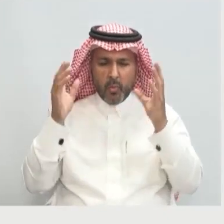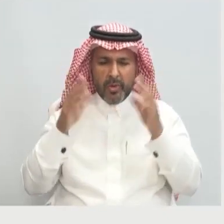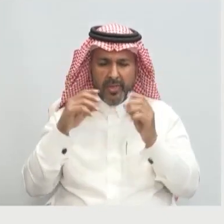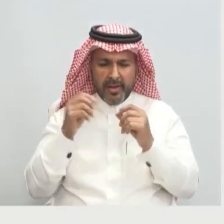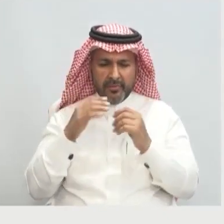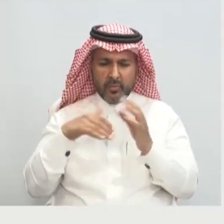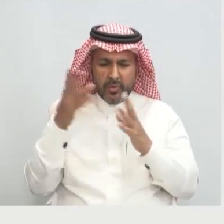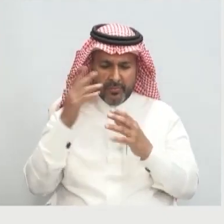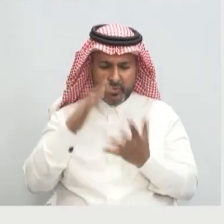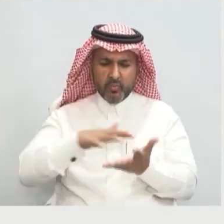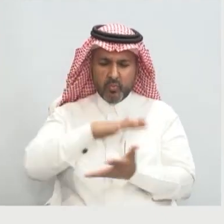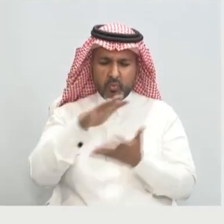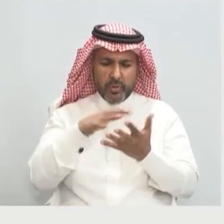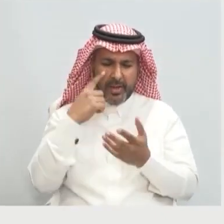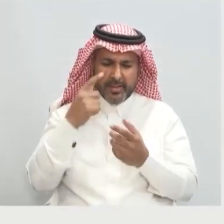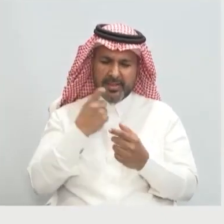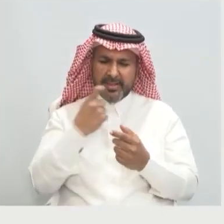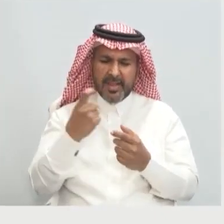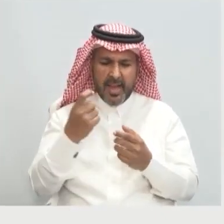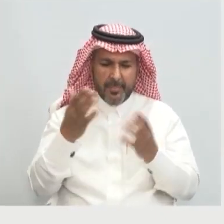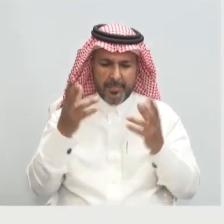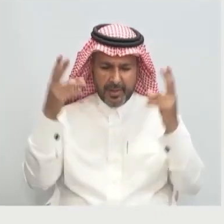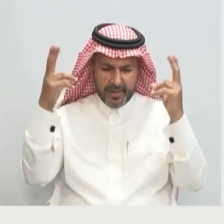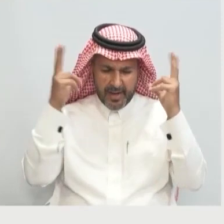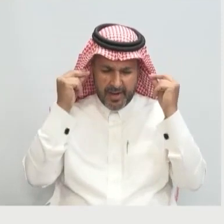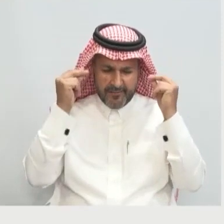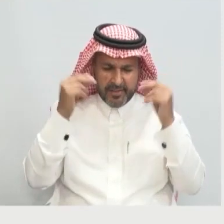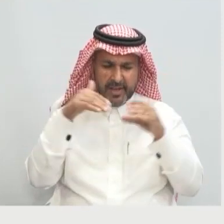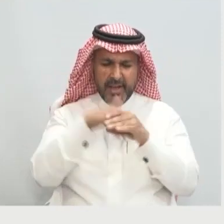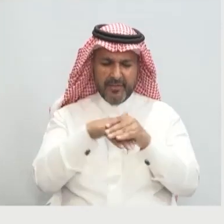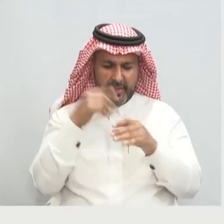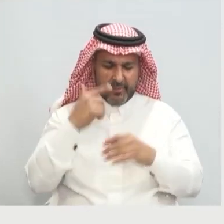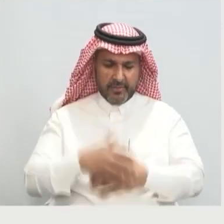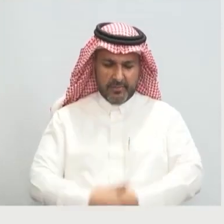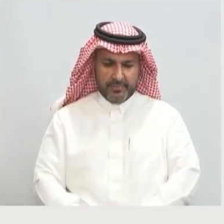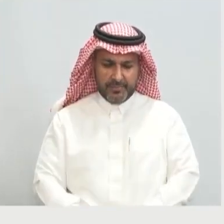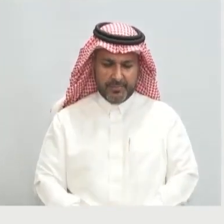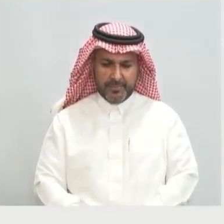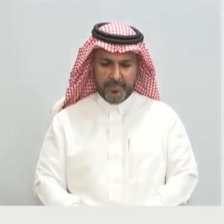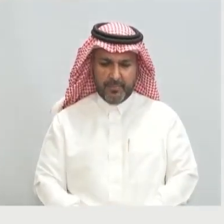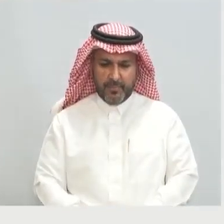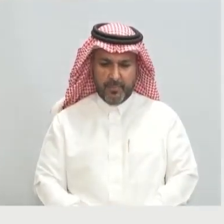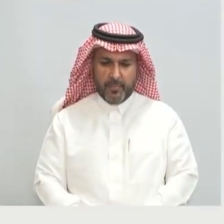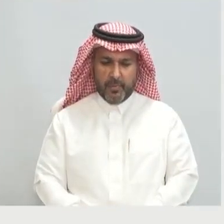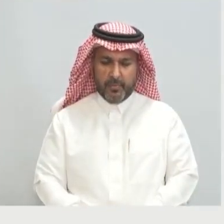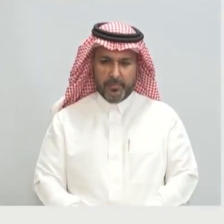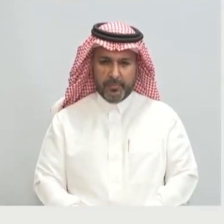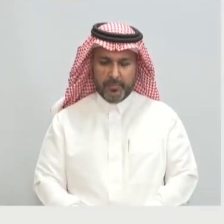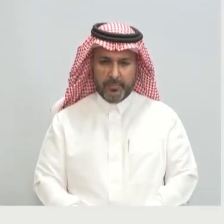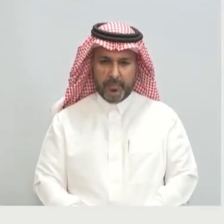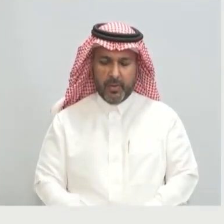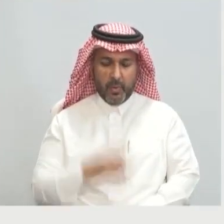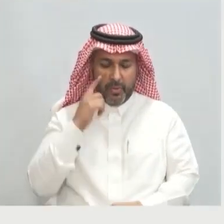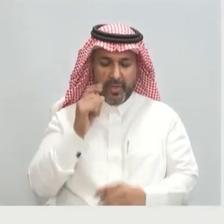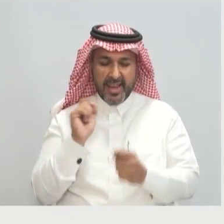الموضوع ونعود الى الموضوع وبالتالي صعب يكون هذا للنشر العيوب انه في الرسائل الالكترون في عفوا في الرسائل